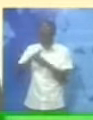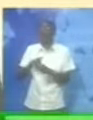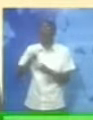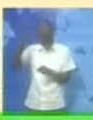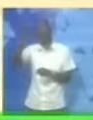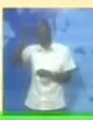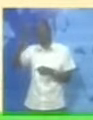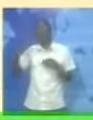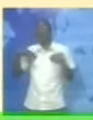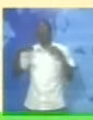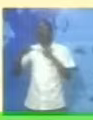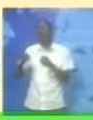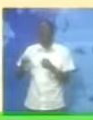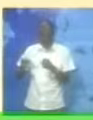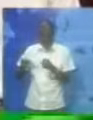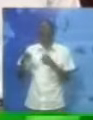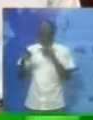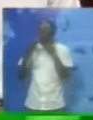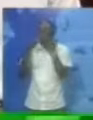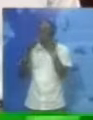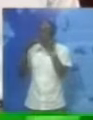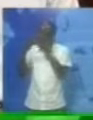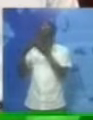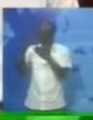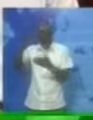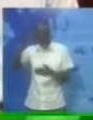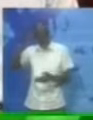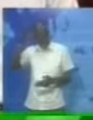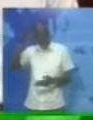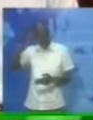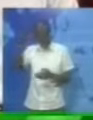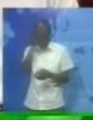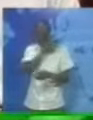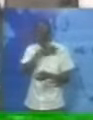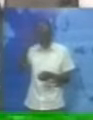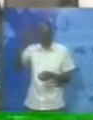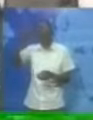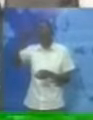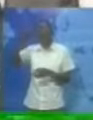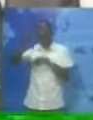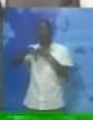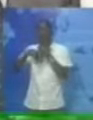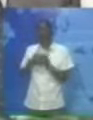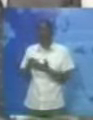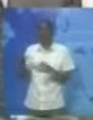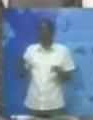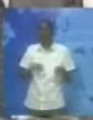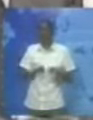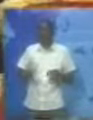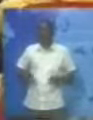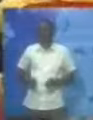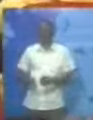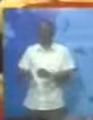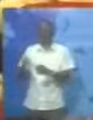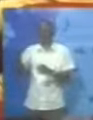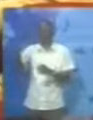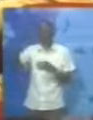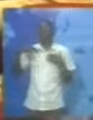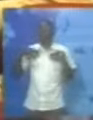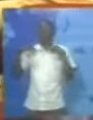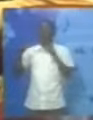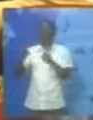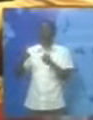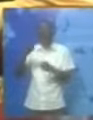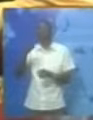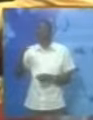la Santé a de ce fait remercié la République de Chine-Taïwan pour tous les efforts consentis dans le domaine de la santé